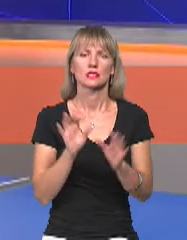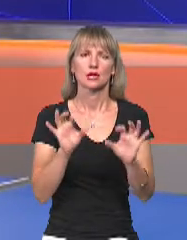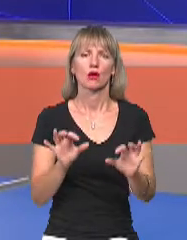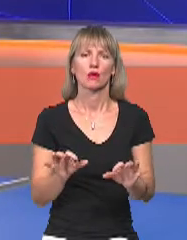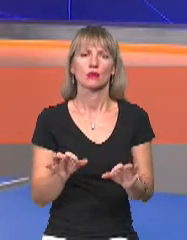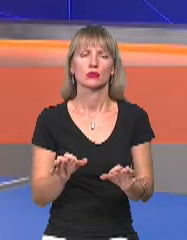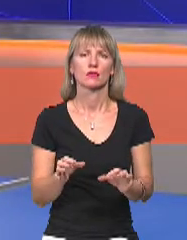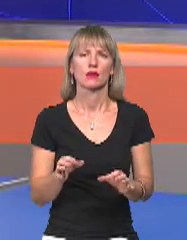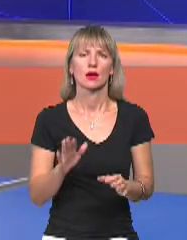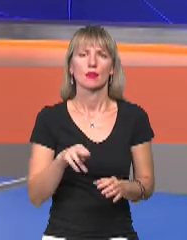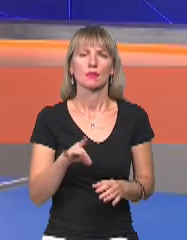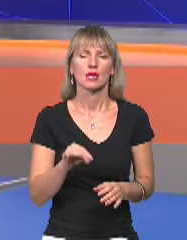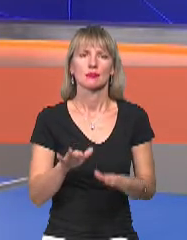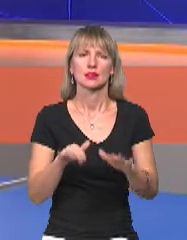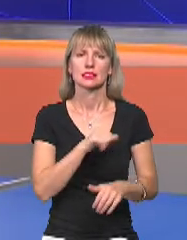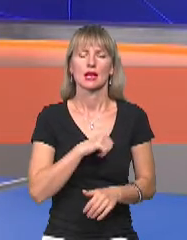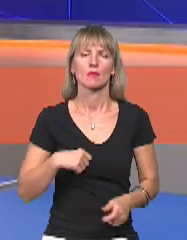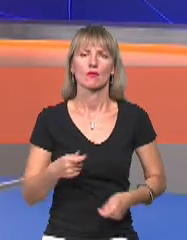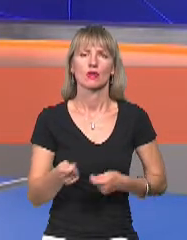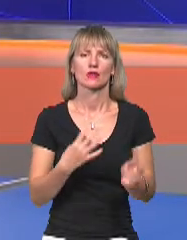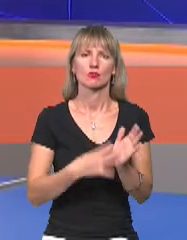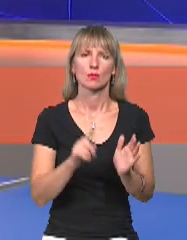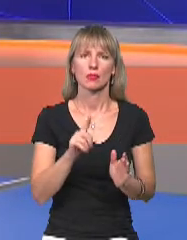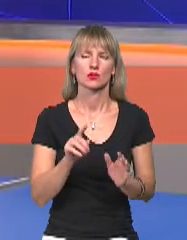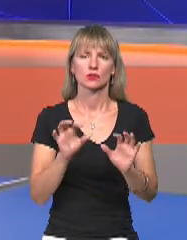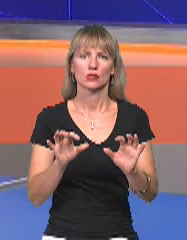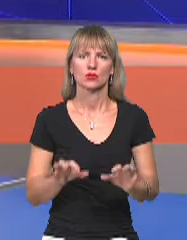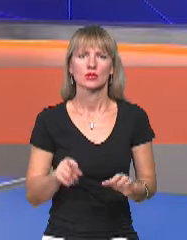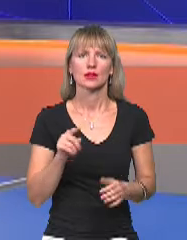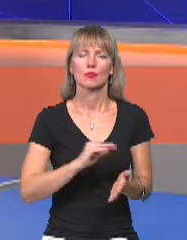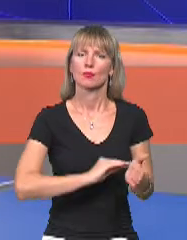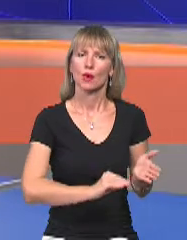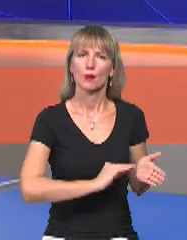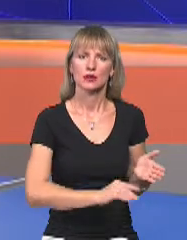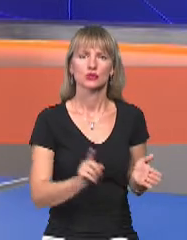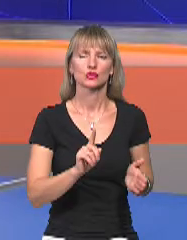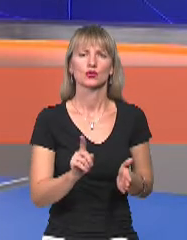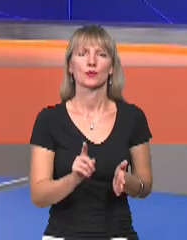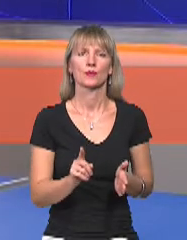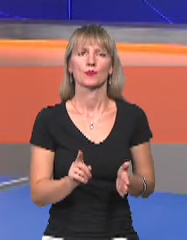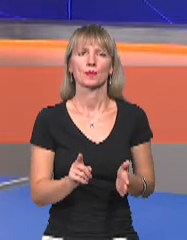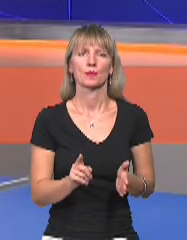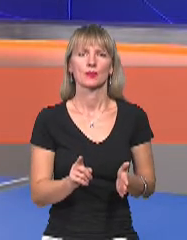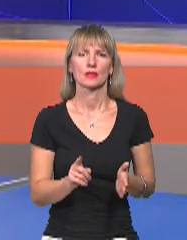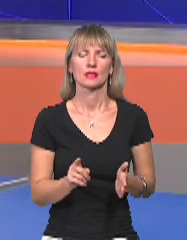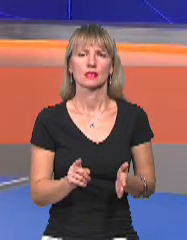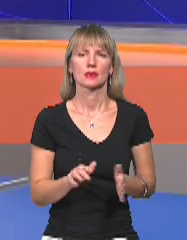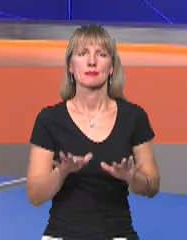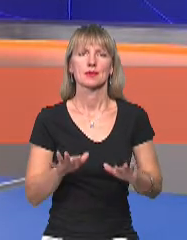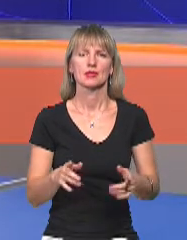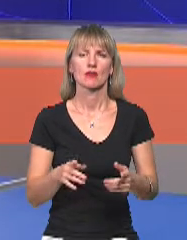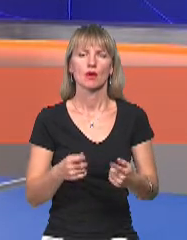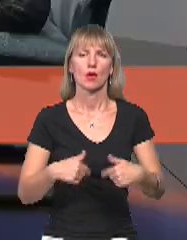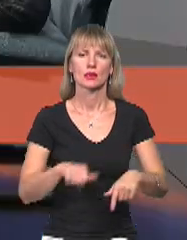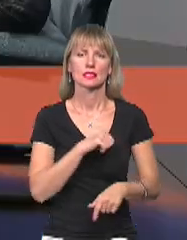місцеве самоврядування, в 91-му році, який прийнятий, там прописано, що місцеві